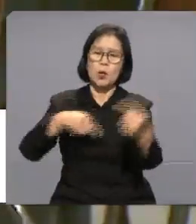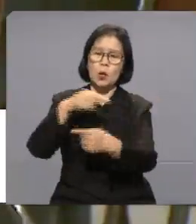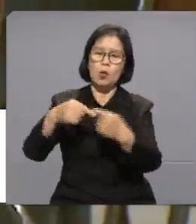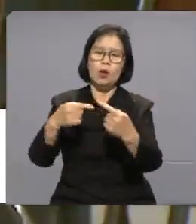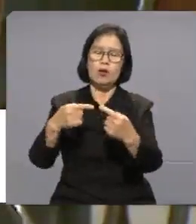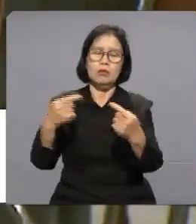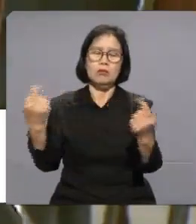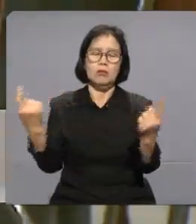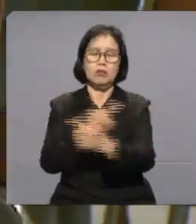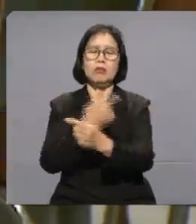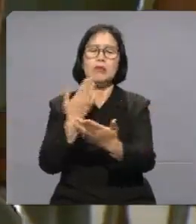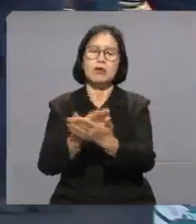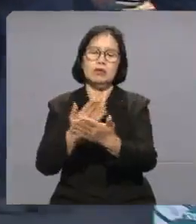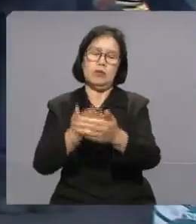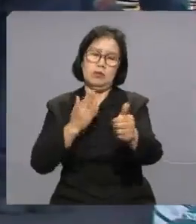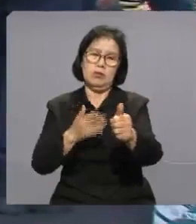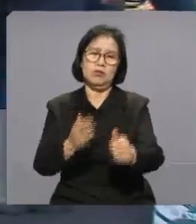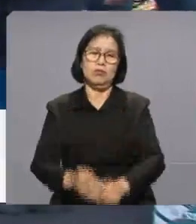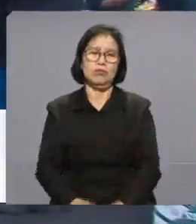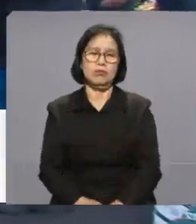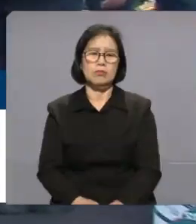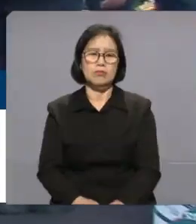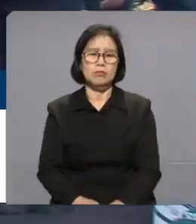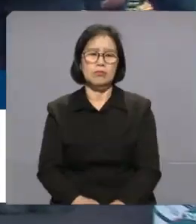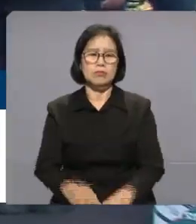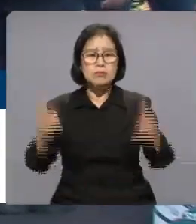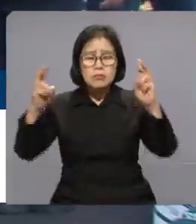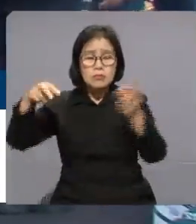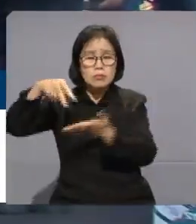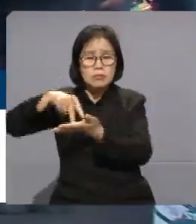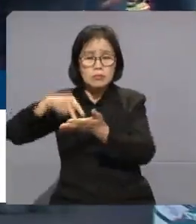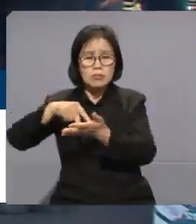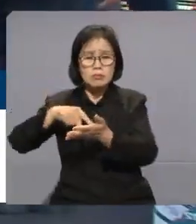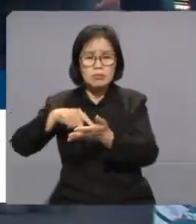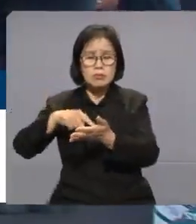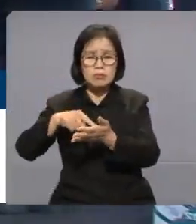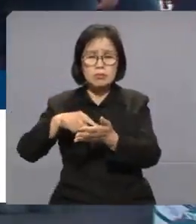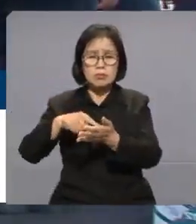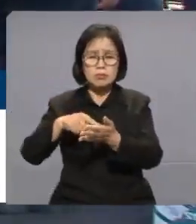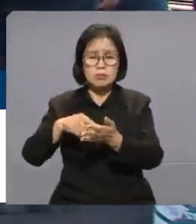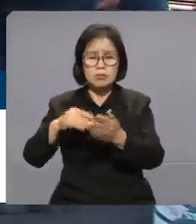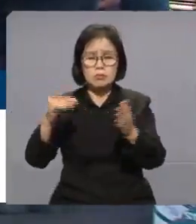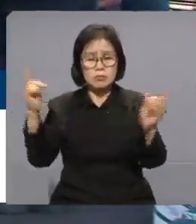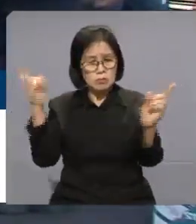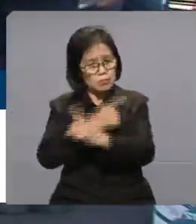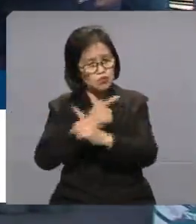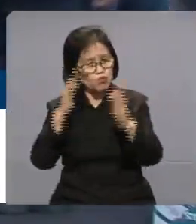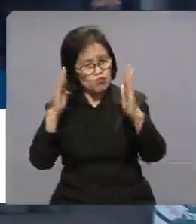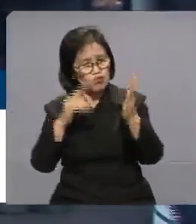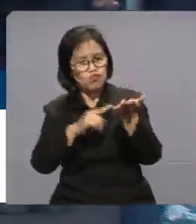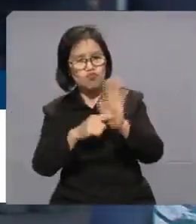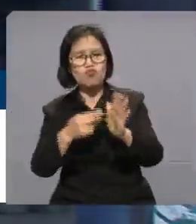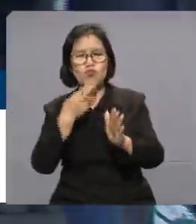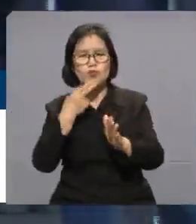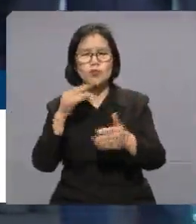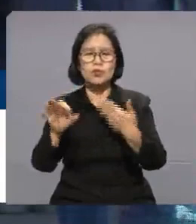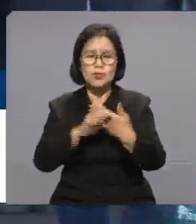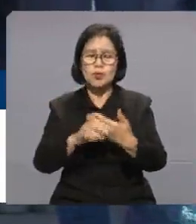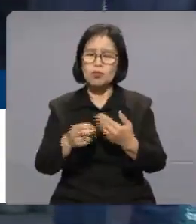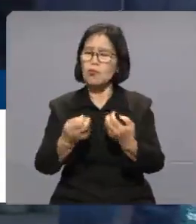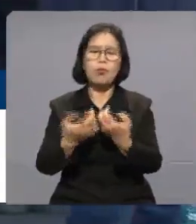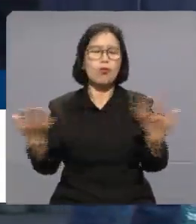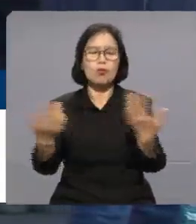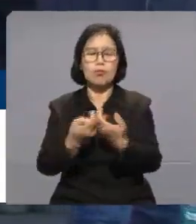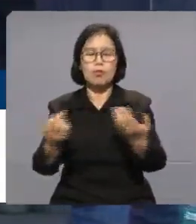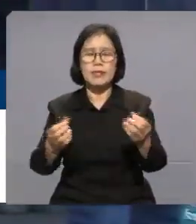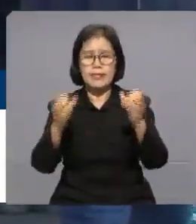게 핵심 요구사항입니다. 사측이 전혀 전향적인 안을 내놓지 않으면 저희는 어쩔 수